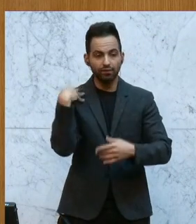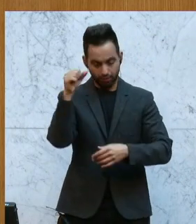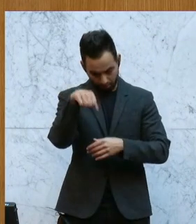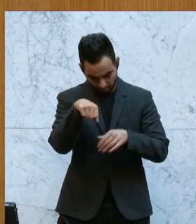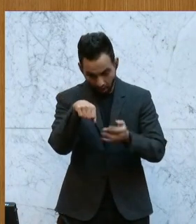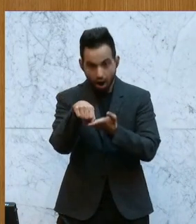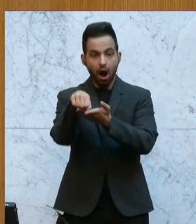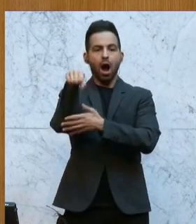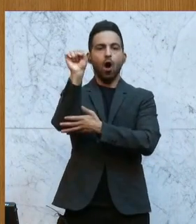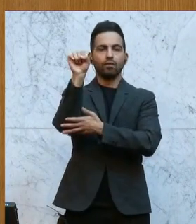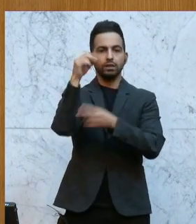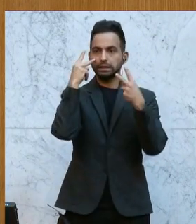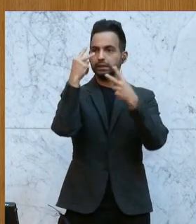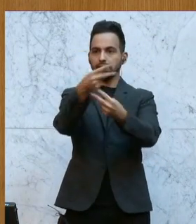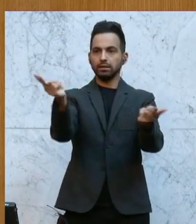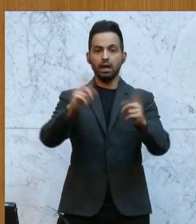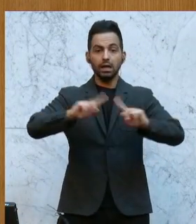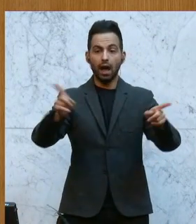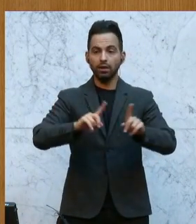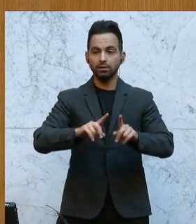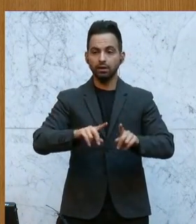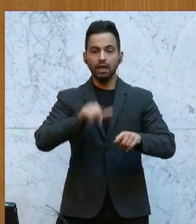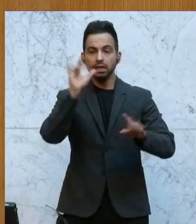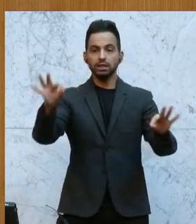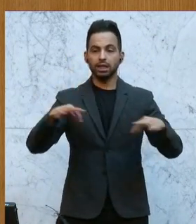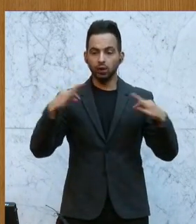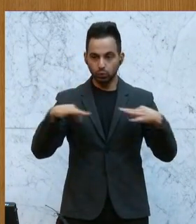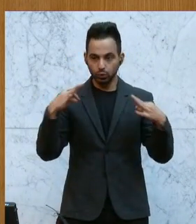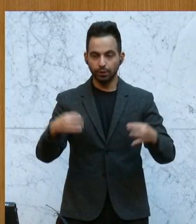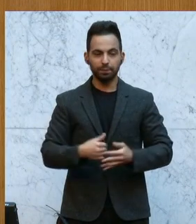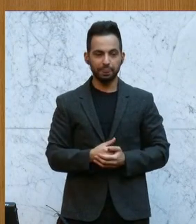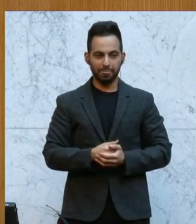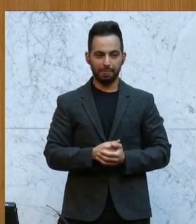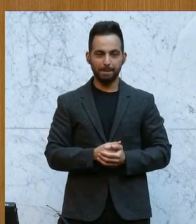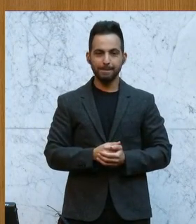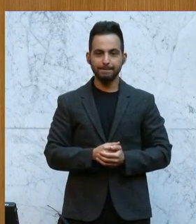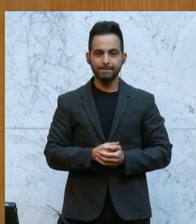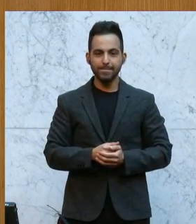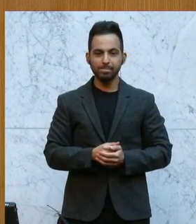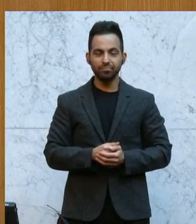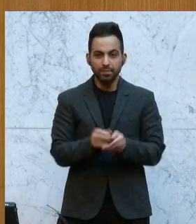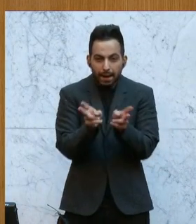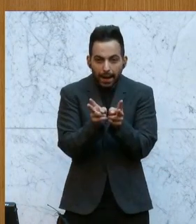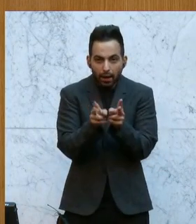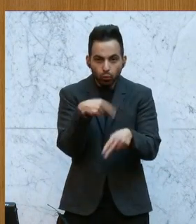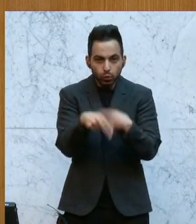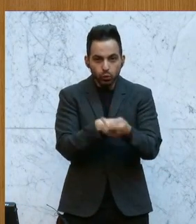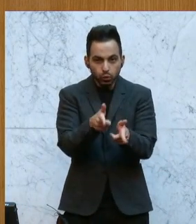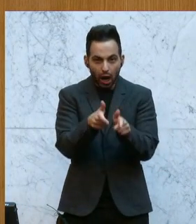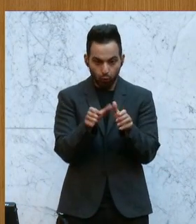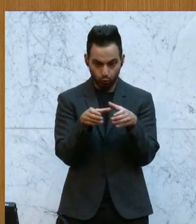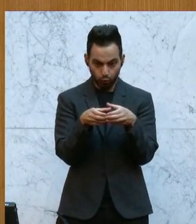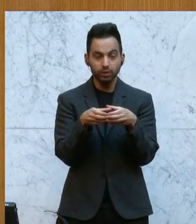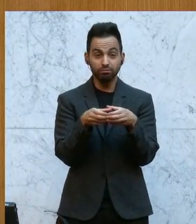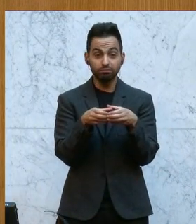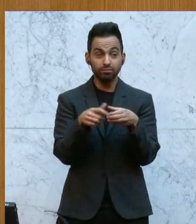kannst, alles andere wäre ungesund. Die Erkenntnis aus dem kleinen Untersuchungsausschuss der